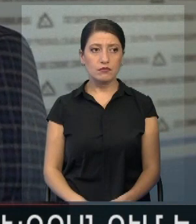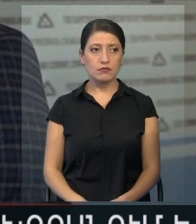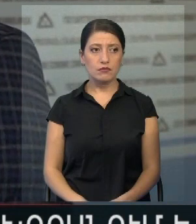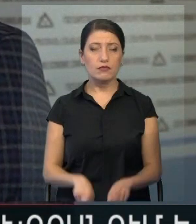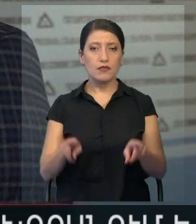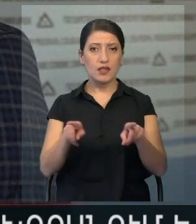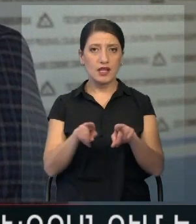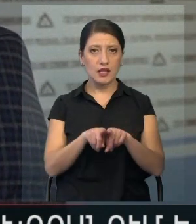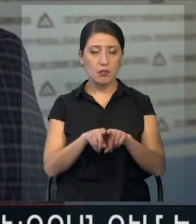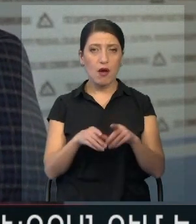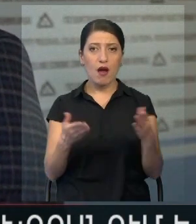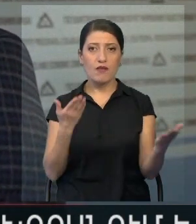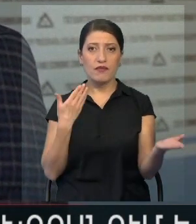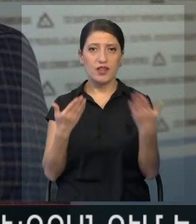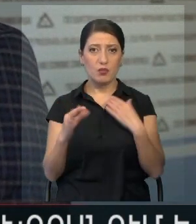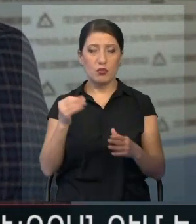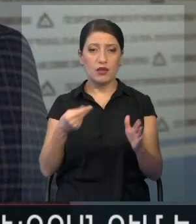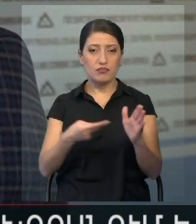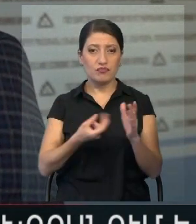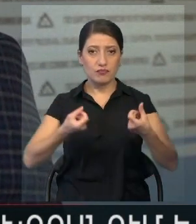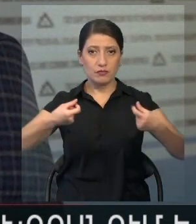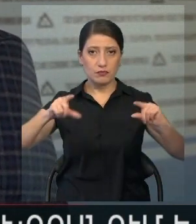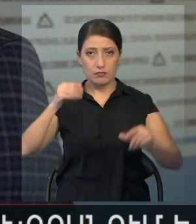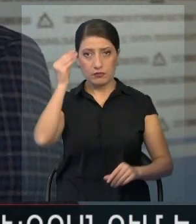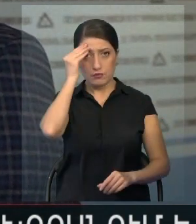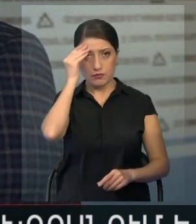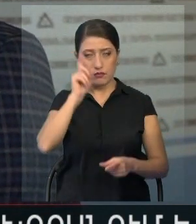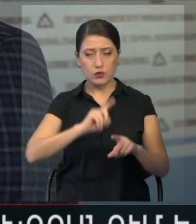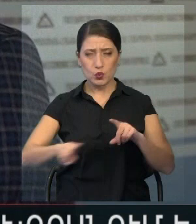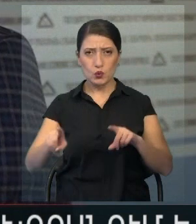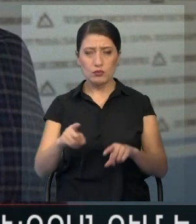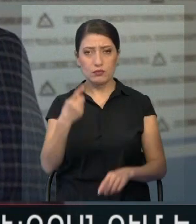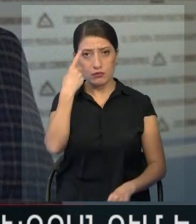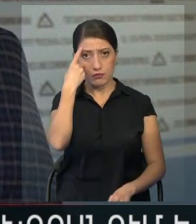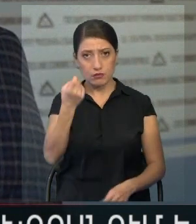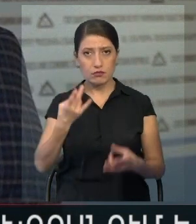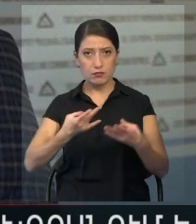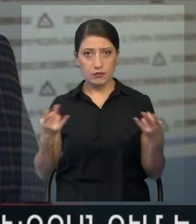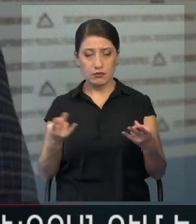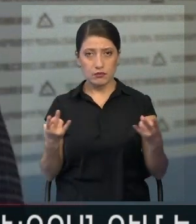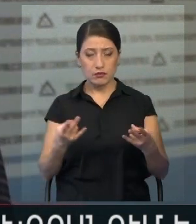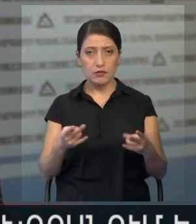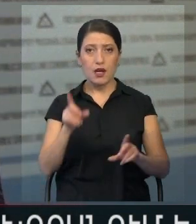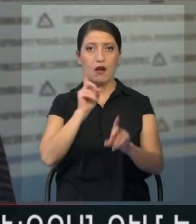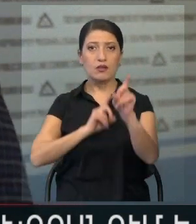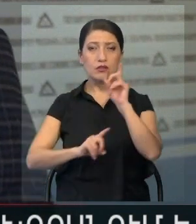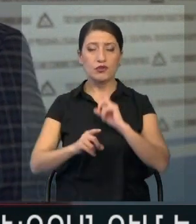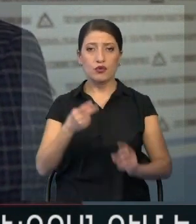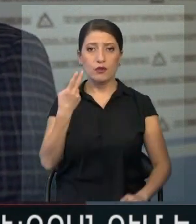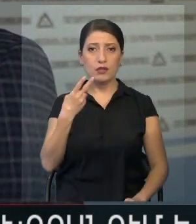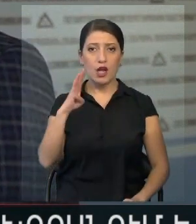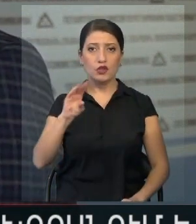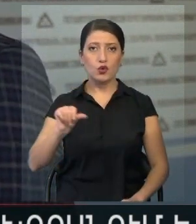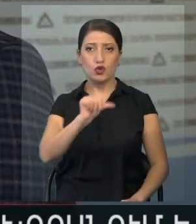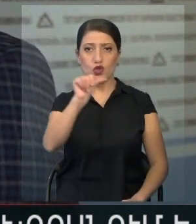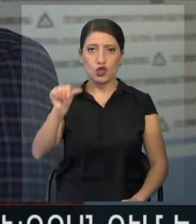նման վարքագծին առնչվելու պես անմիջապես տեղեկացնել թե հանձնաժողովի թե ԺԳԾ-ի միջոցով, կարող